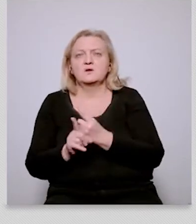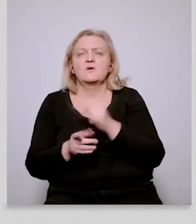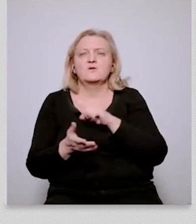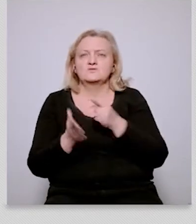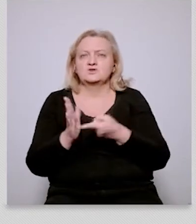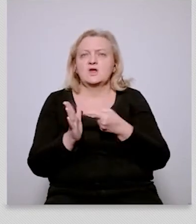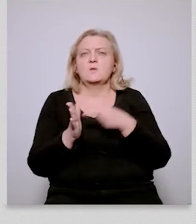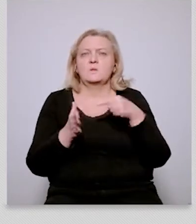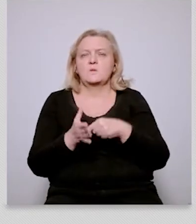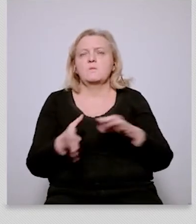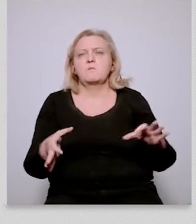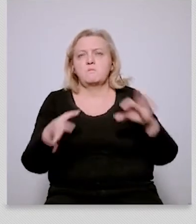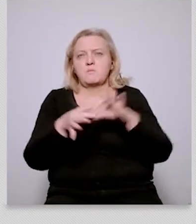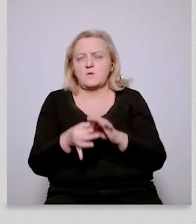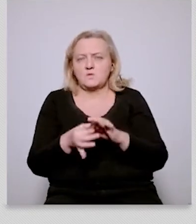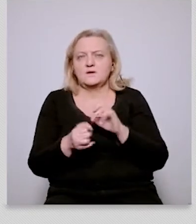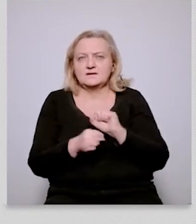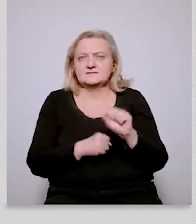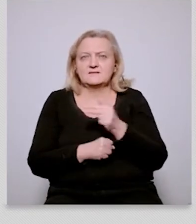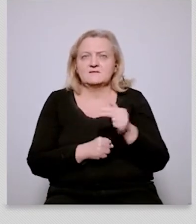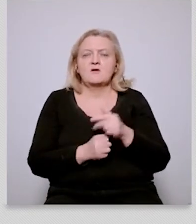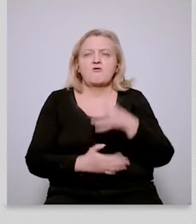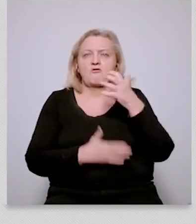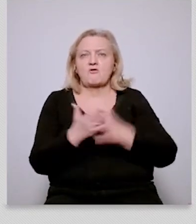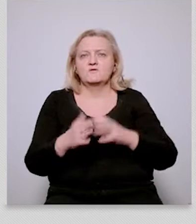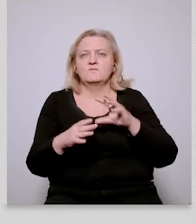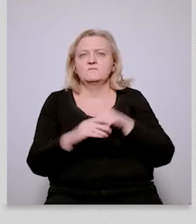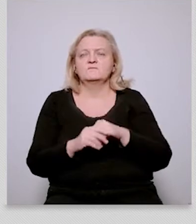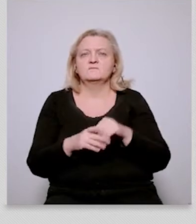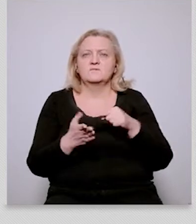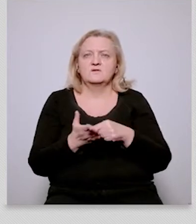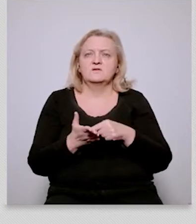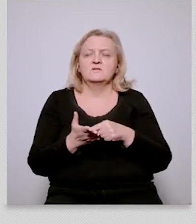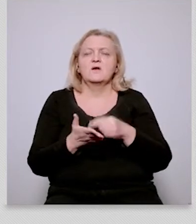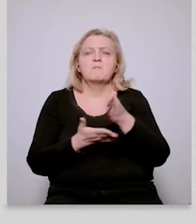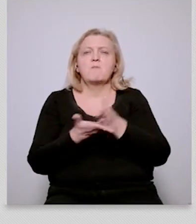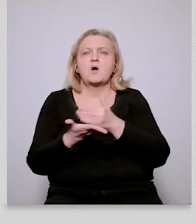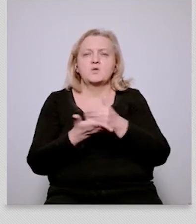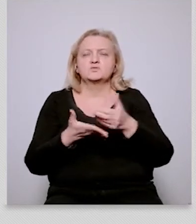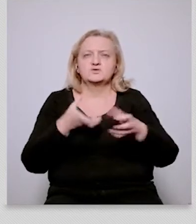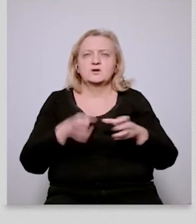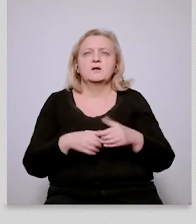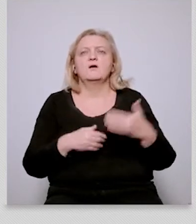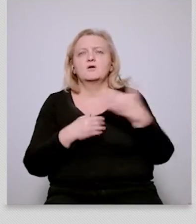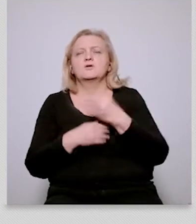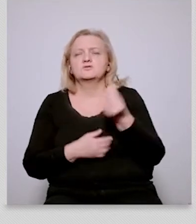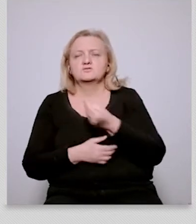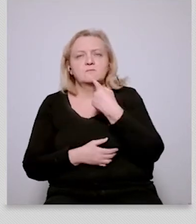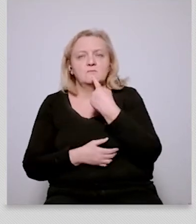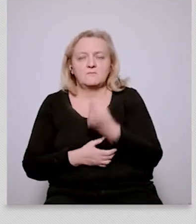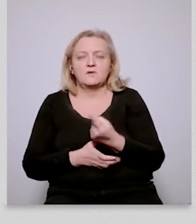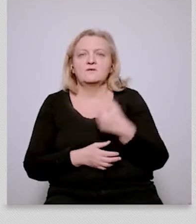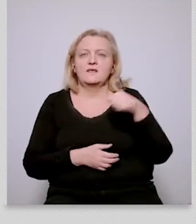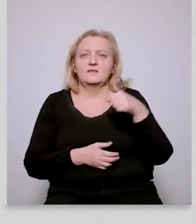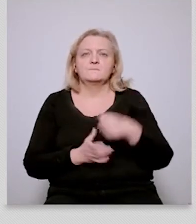właśnie łączone ze sobą i wspólnie wykorzystywane jako ten dzielący klin kończąc powiem jeszcze jedną rzecz